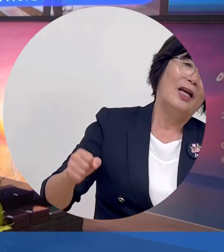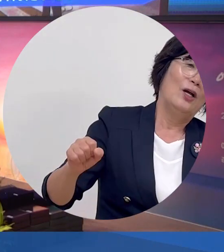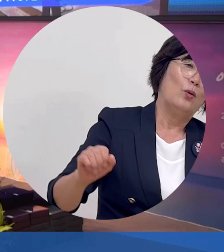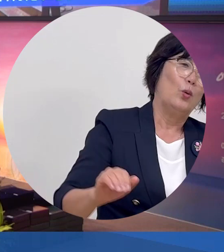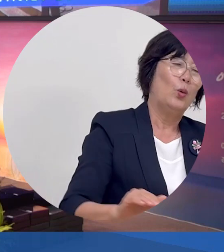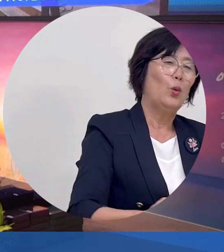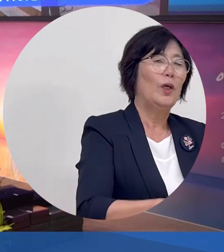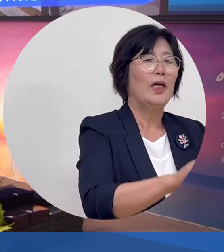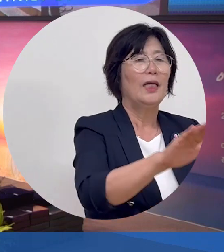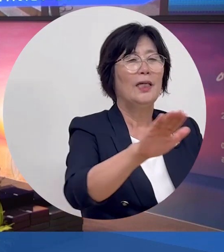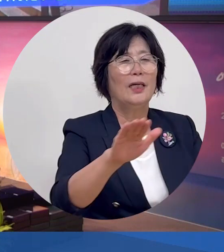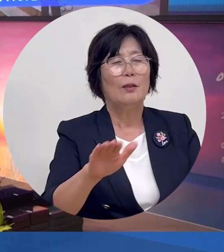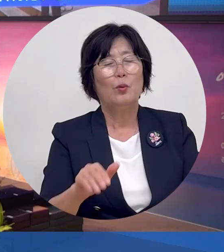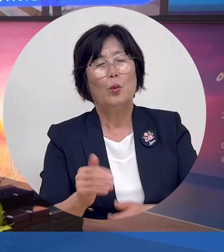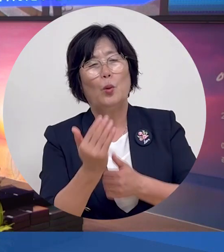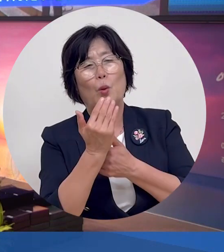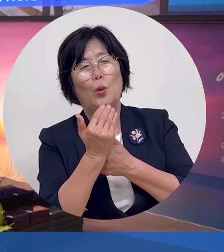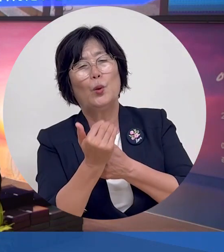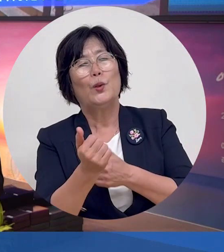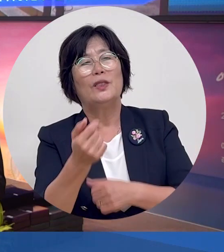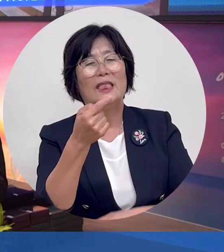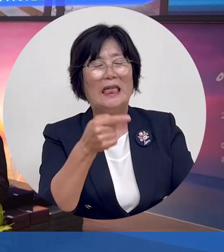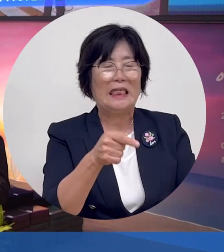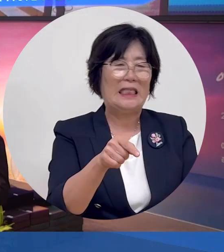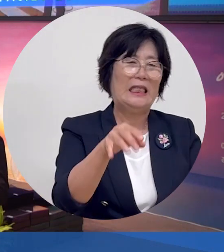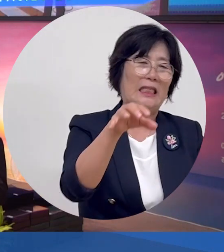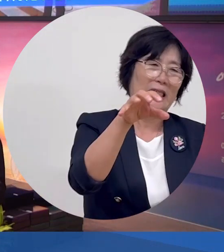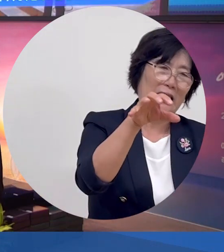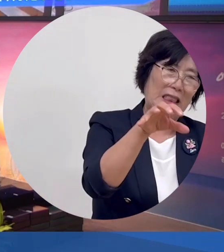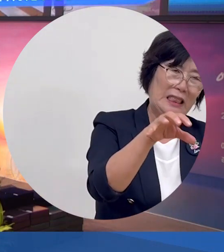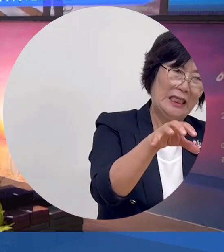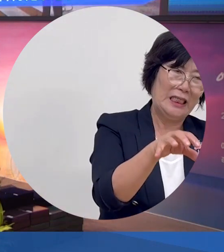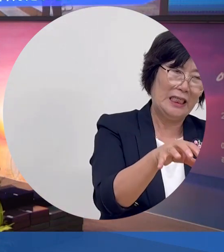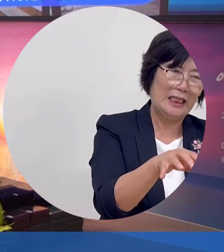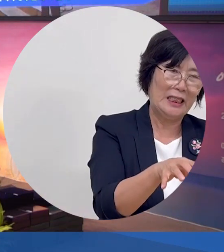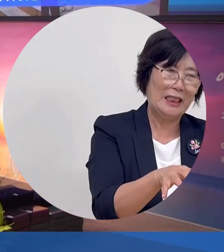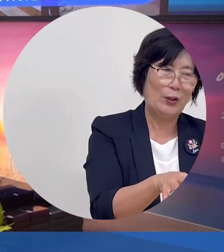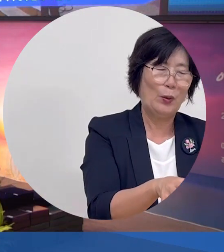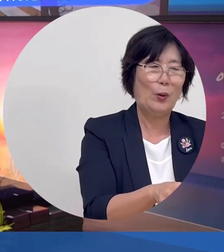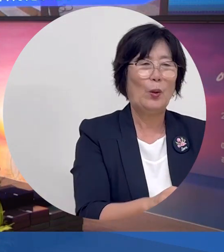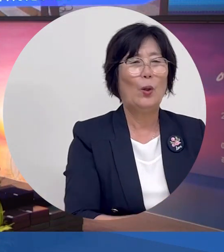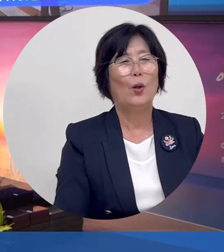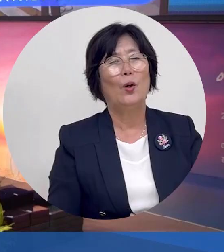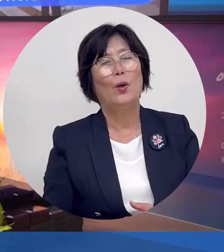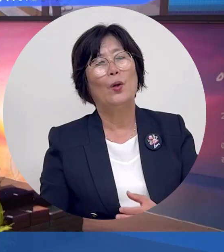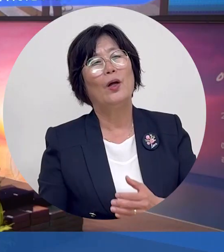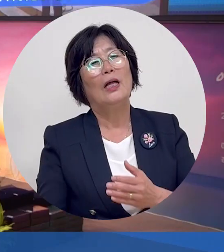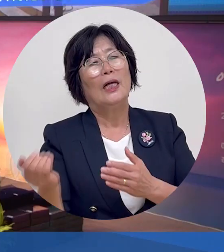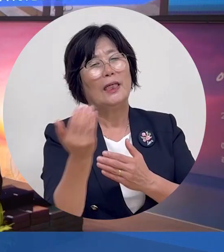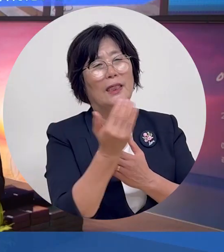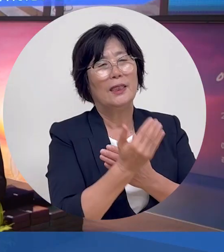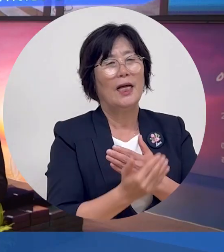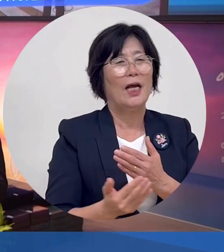하시네. 우리를 부르신 그곳